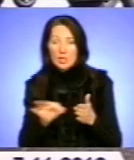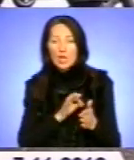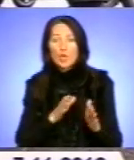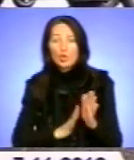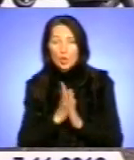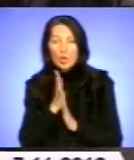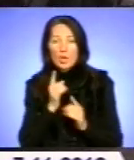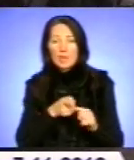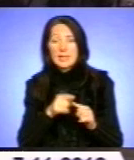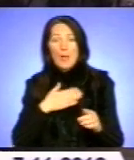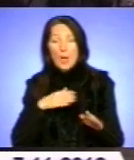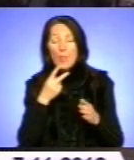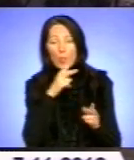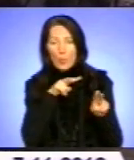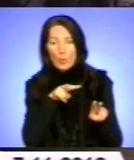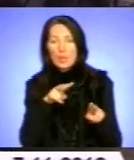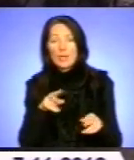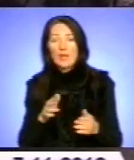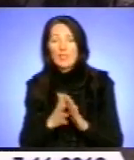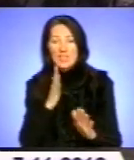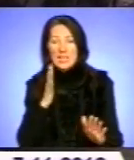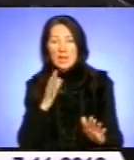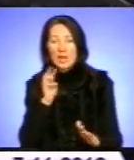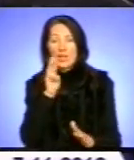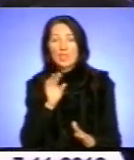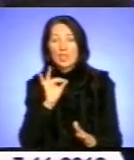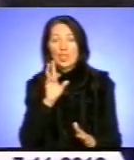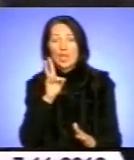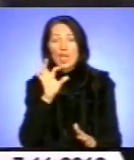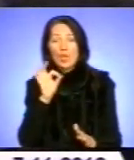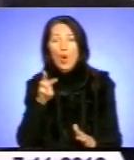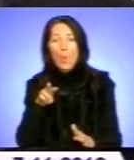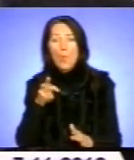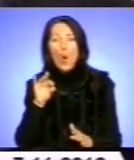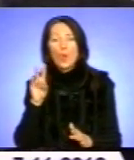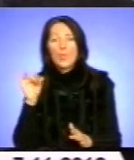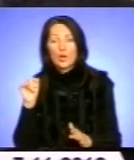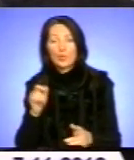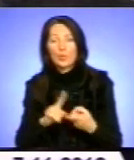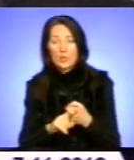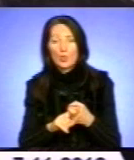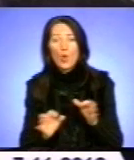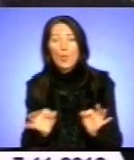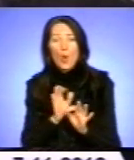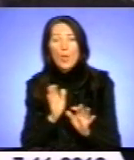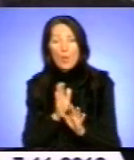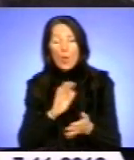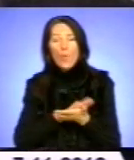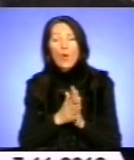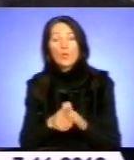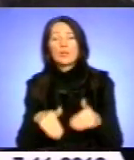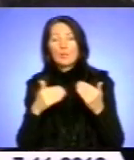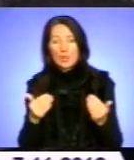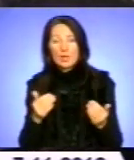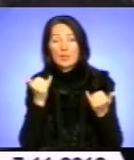станції шиномонтажу та у сервісних точках продажу. У зв'язку з погодними умовами вони збільшились, і то інтенсивно зараз